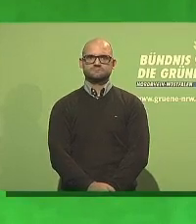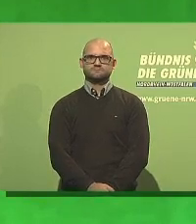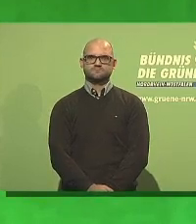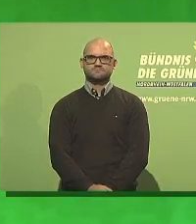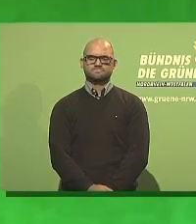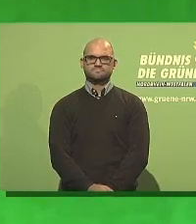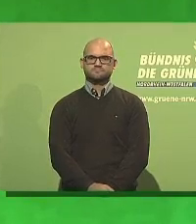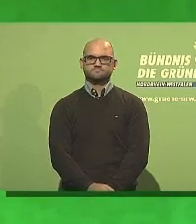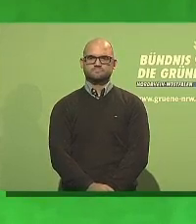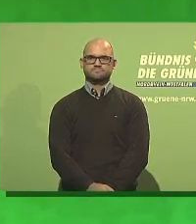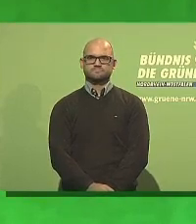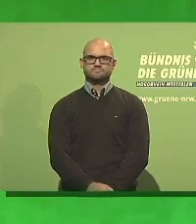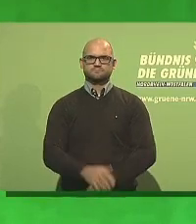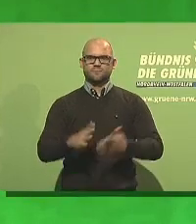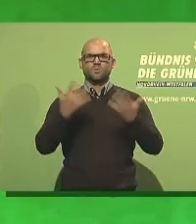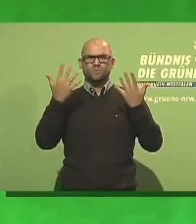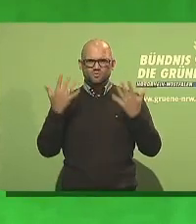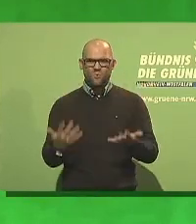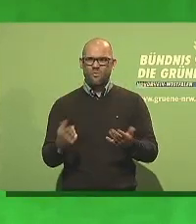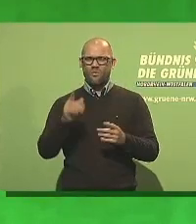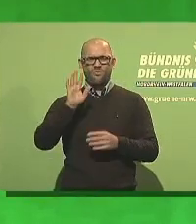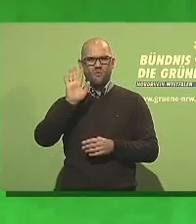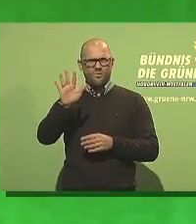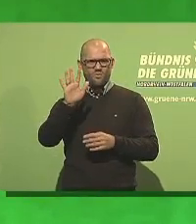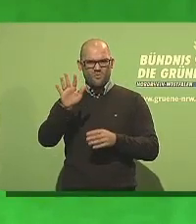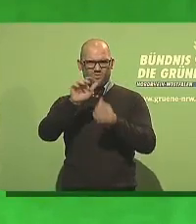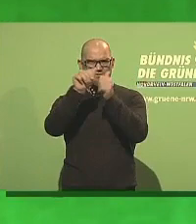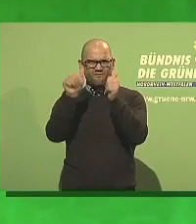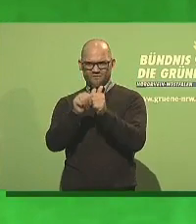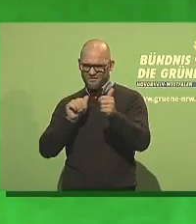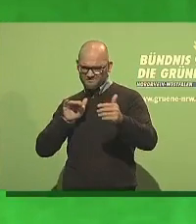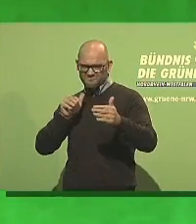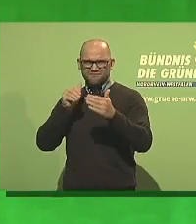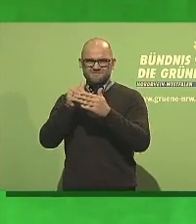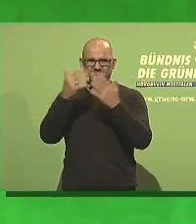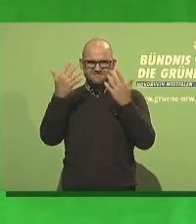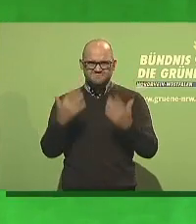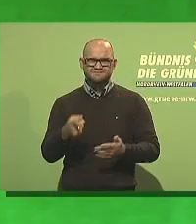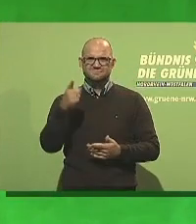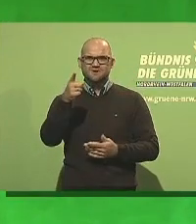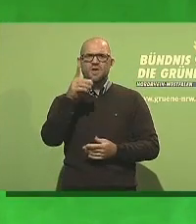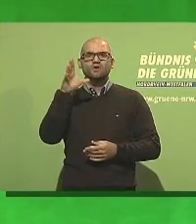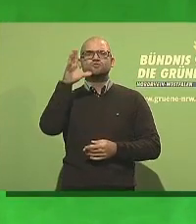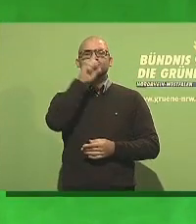Und angesichts dieser Bilanz sind die schwarz-grünen